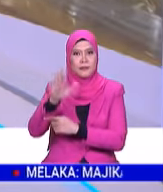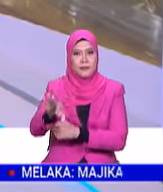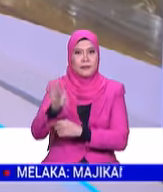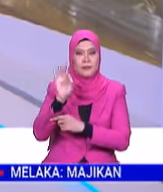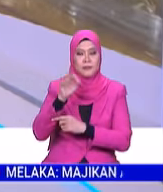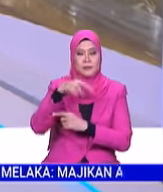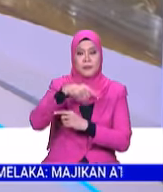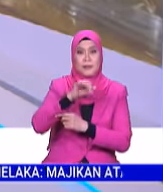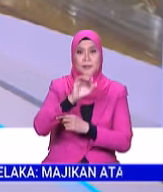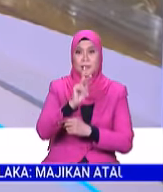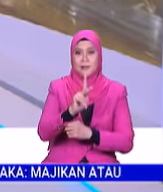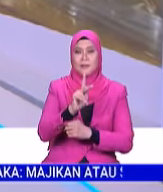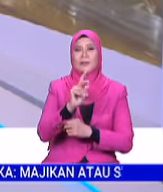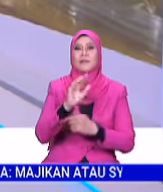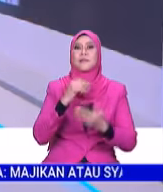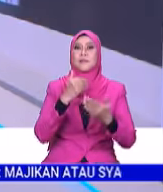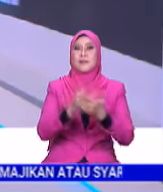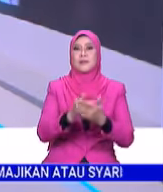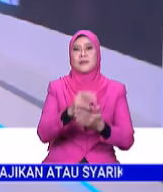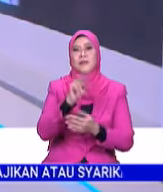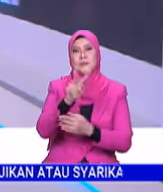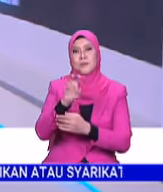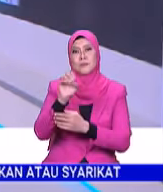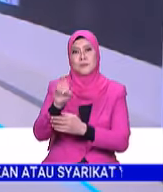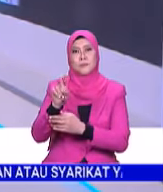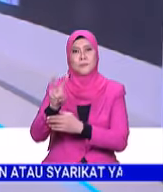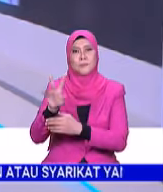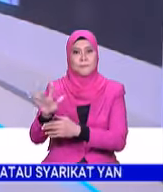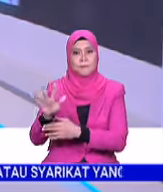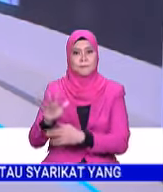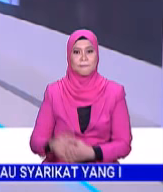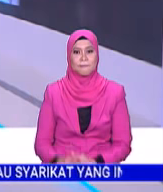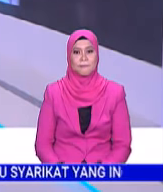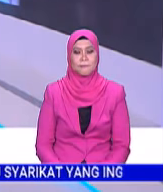PIK sehingga 2025.